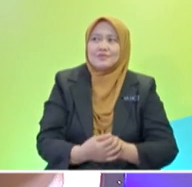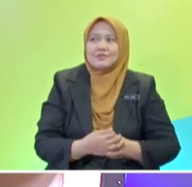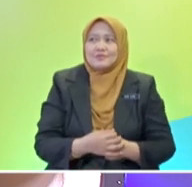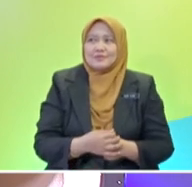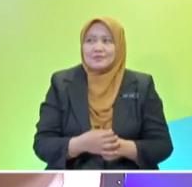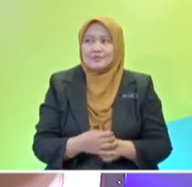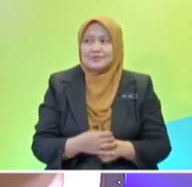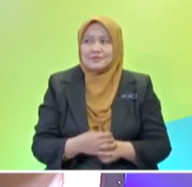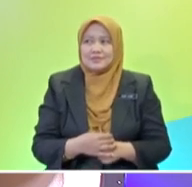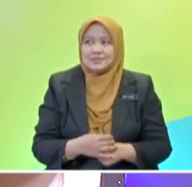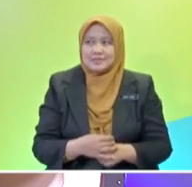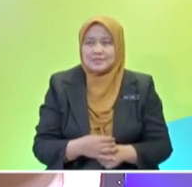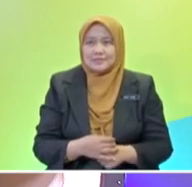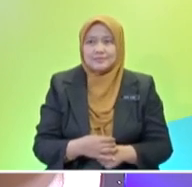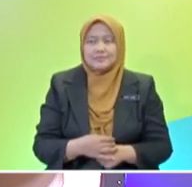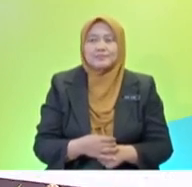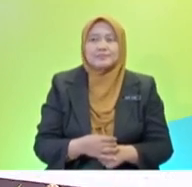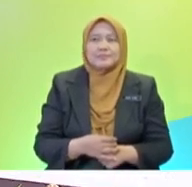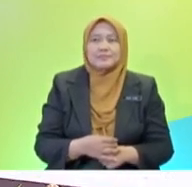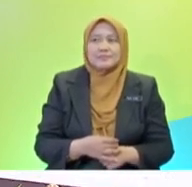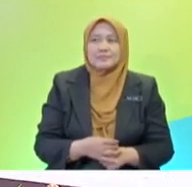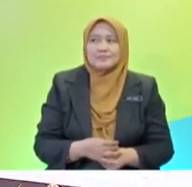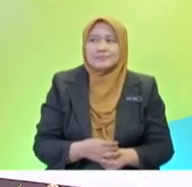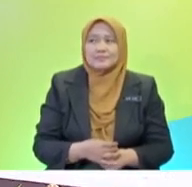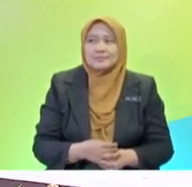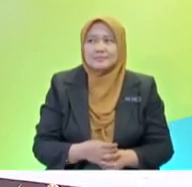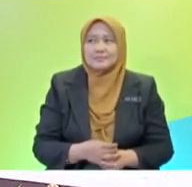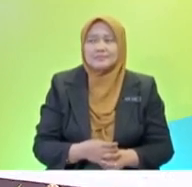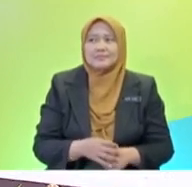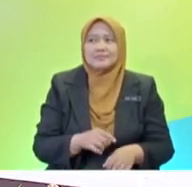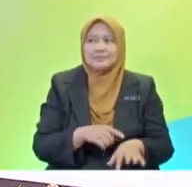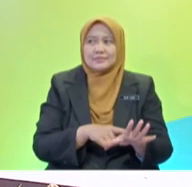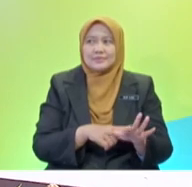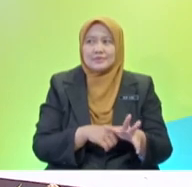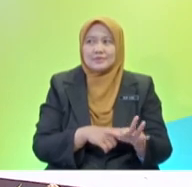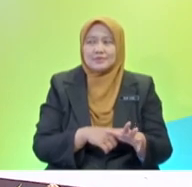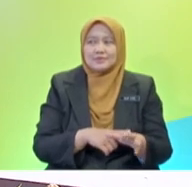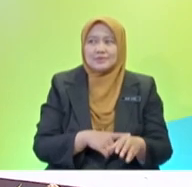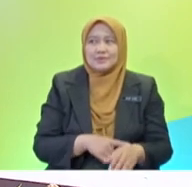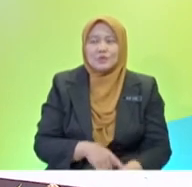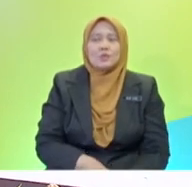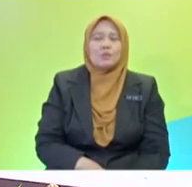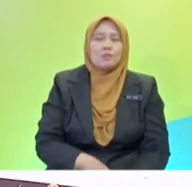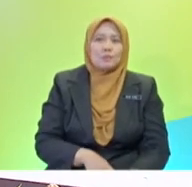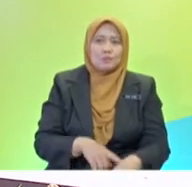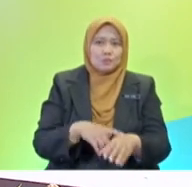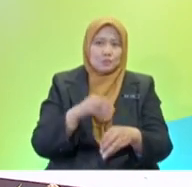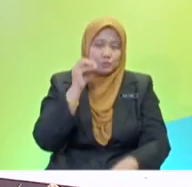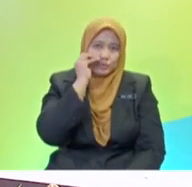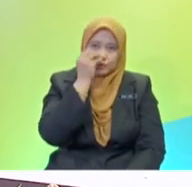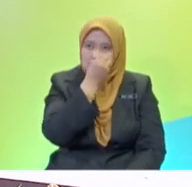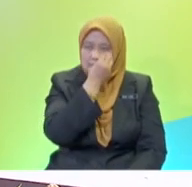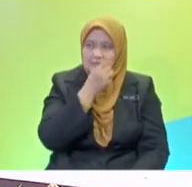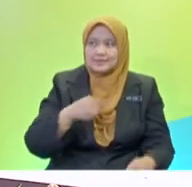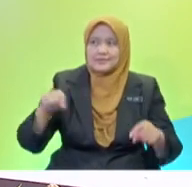ada bentuk-bentuk tajam-tajam. Tajam-tajam. Ini tak ada. Daun bunga. Ini daun apa, cikgu? Daun bunga jenjarum. Ini daun